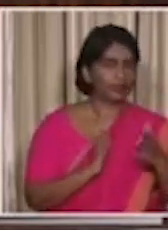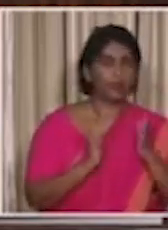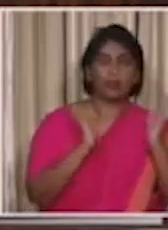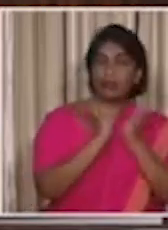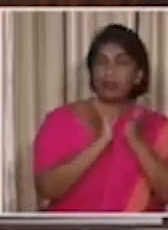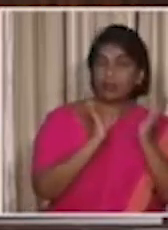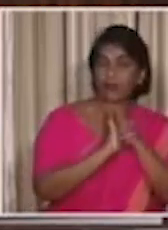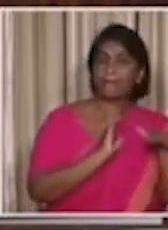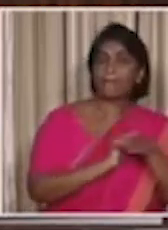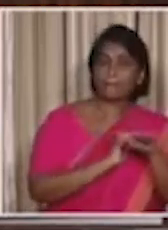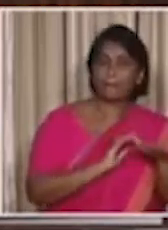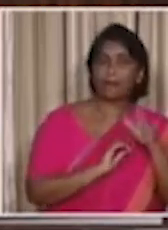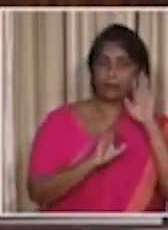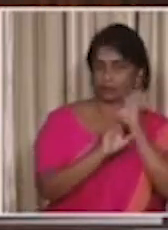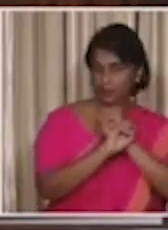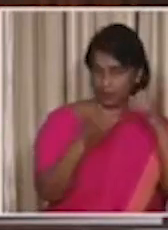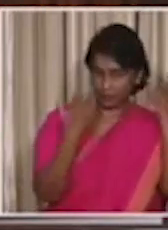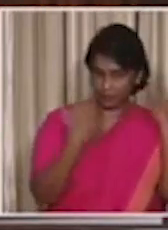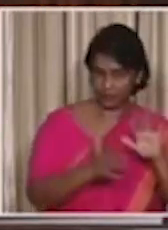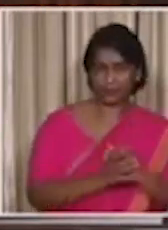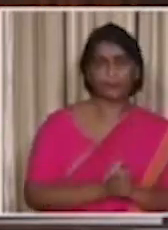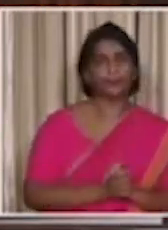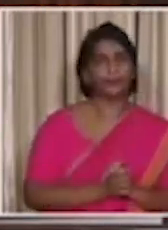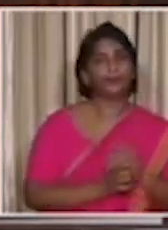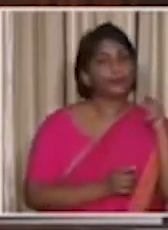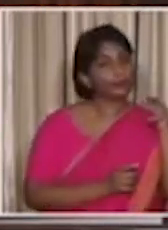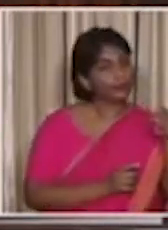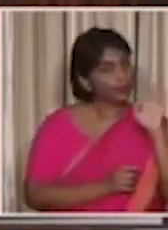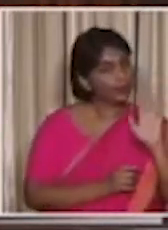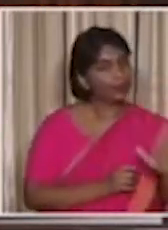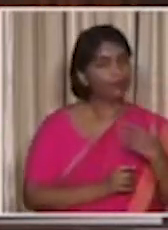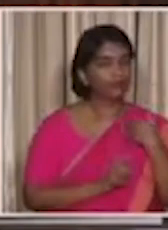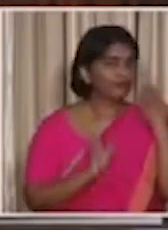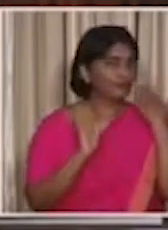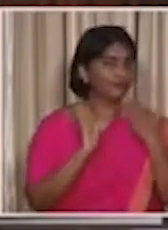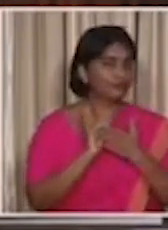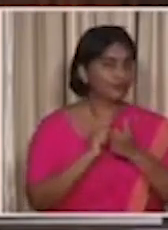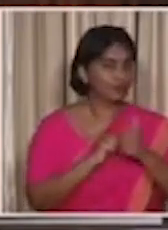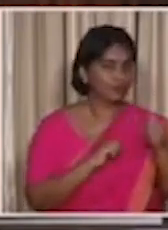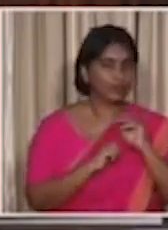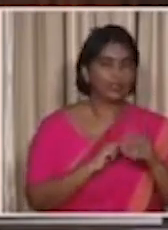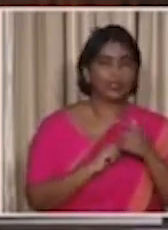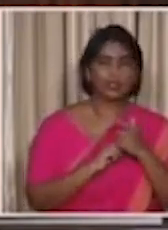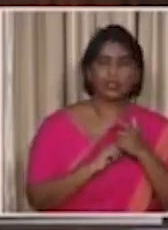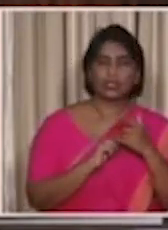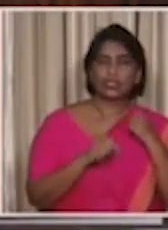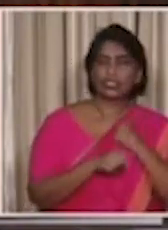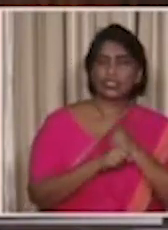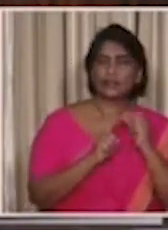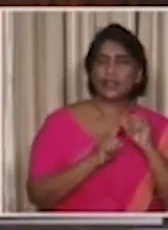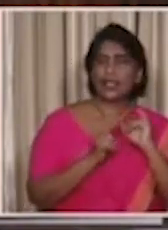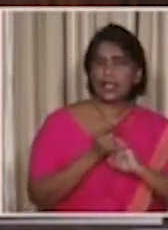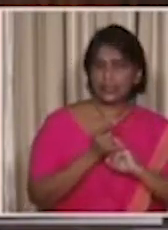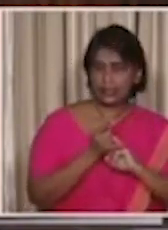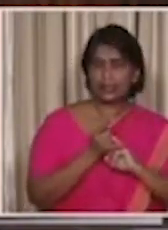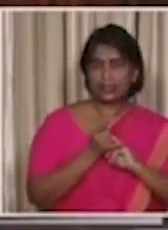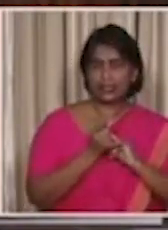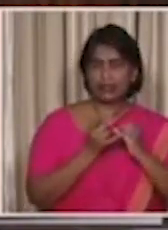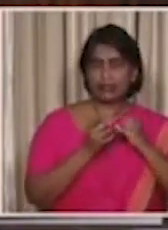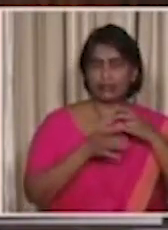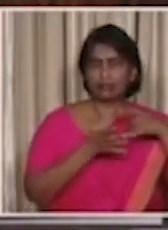වනාන්තර ප්‍රදේශයේ ප්‍රකාශයට පත් කළා තිබෙනවා. ඒ සඳහා පදනම් කරගෙන තිබුණේ GPS ක්‍රමයට ලබාගත්